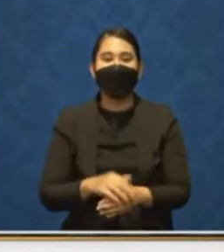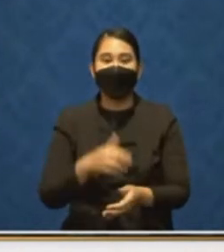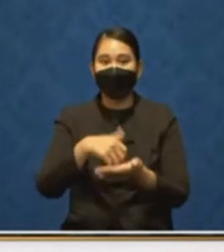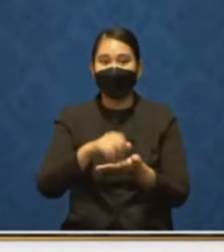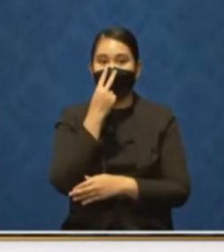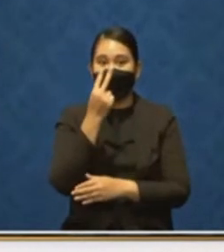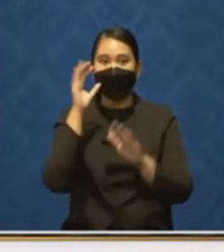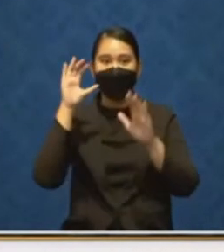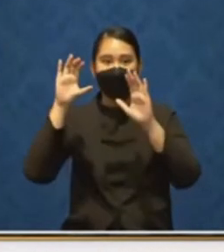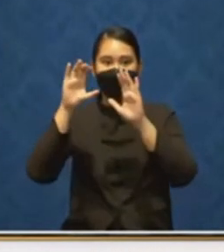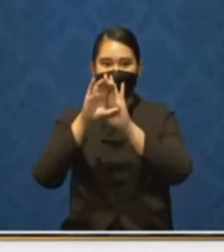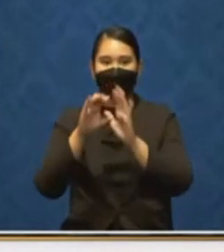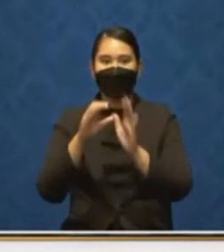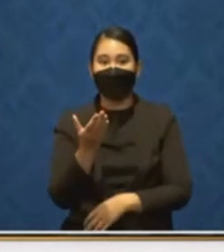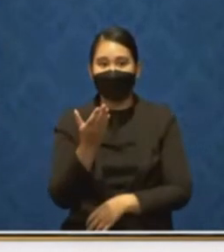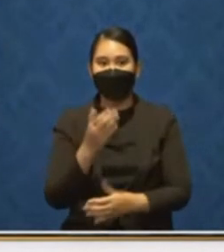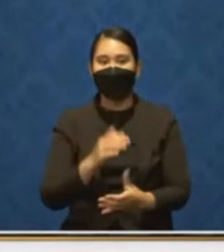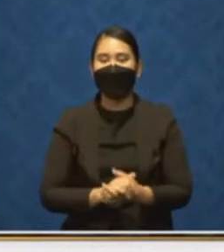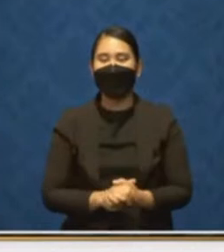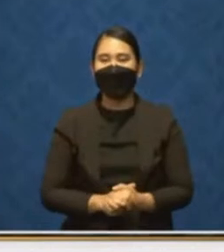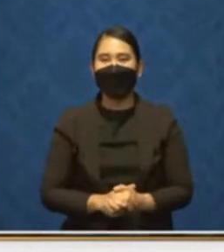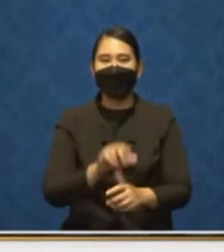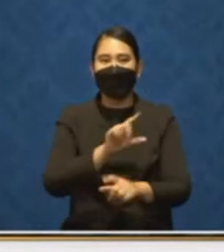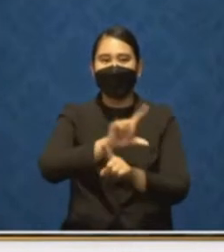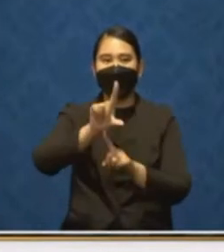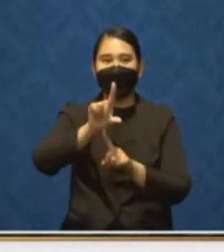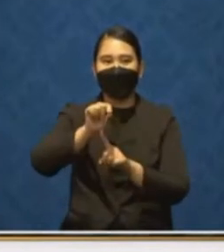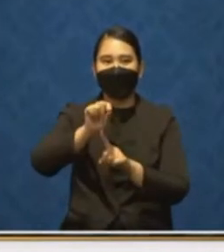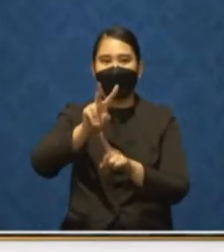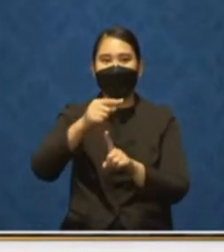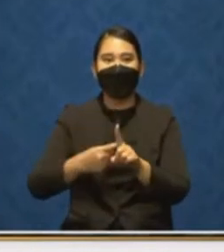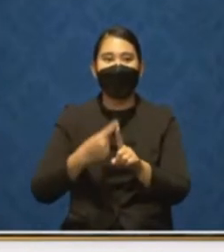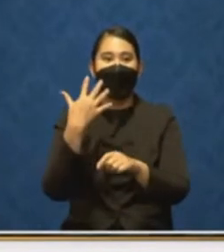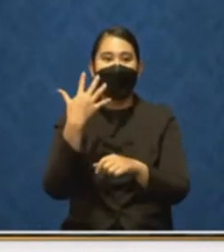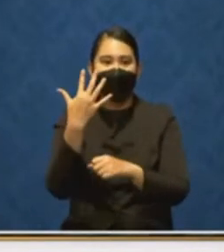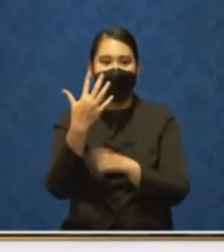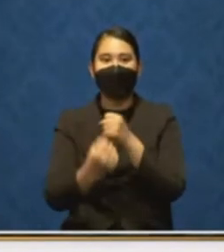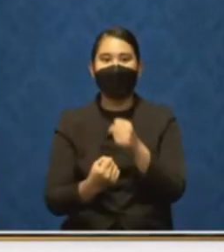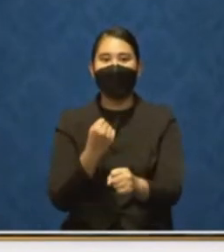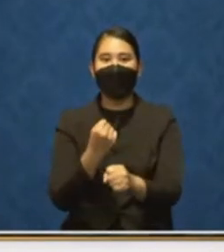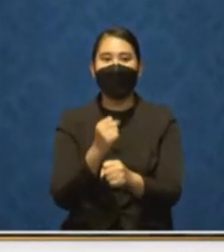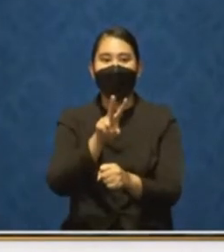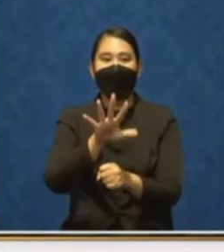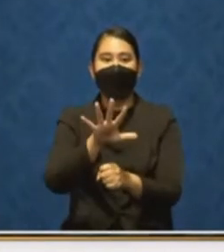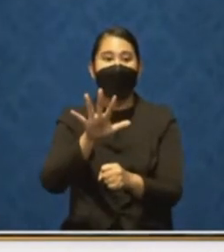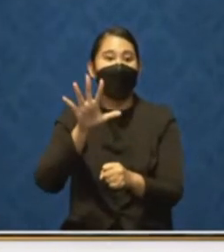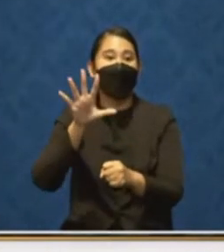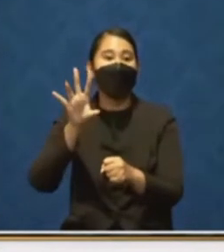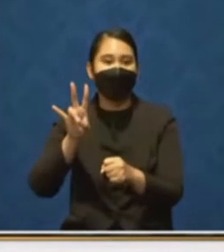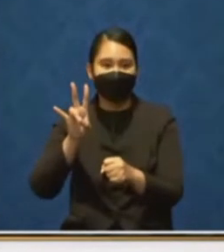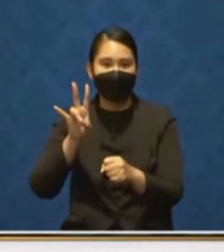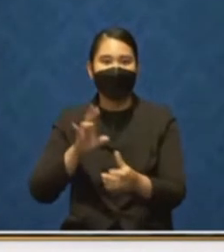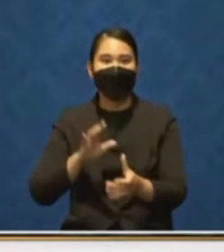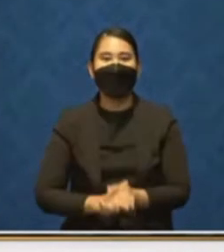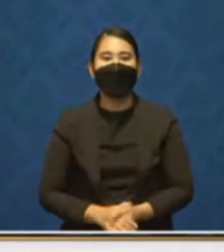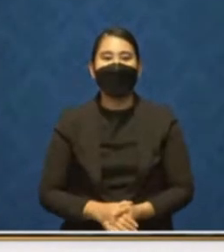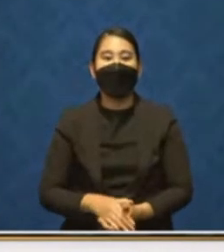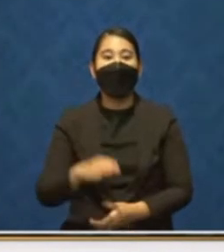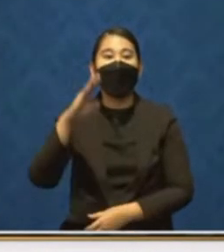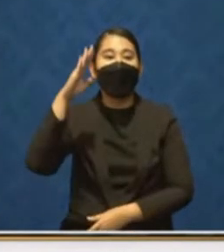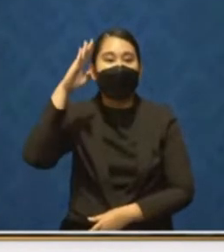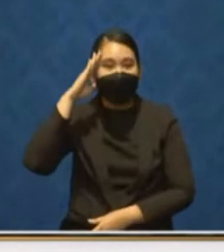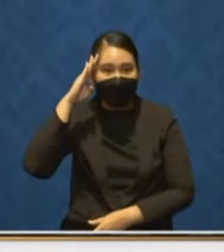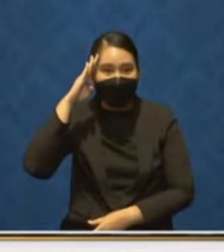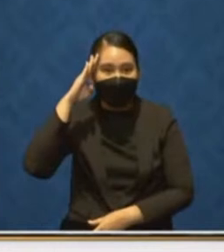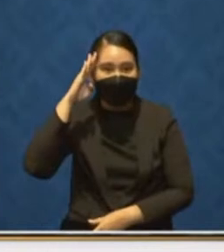ภาพนะครับแต่เมื่อวันที่ 22พฤษภาคม2557คุณประยุทธ์จันทร์โอชา